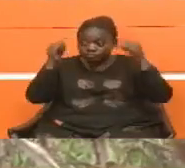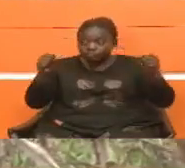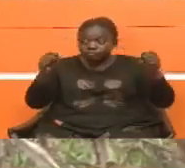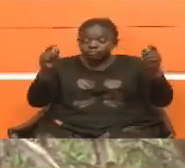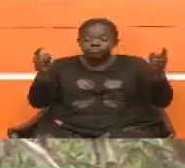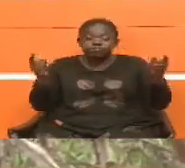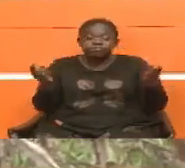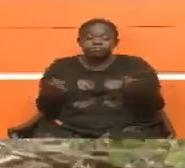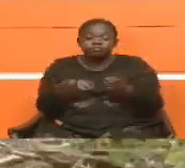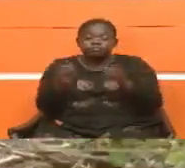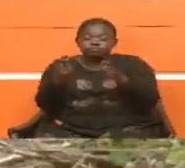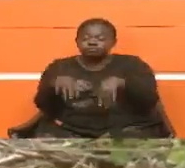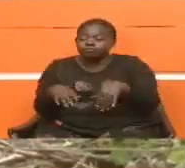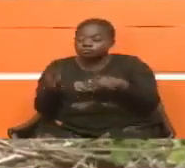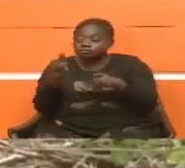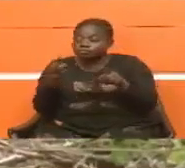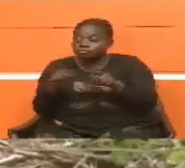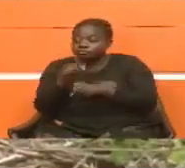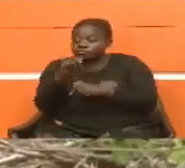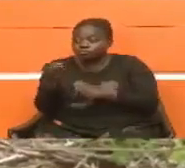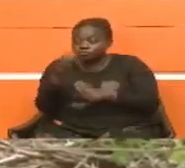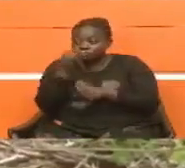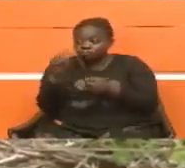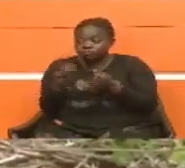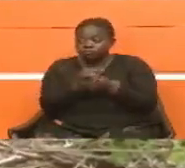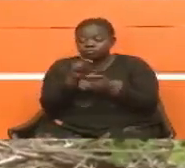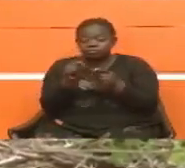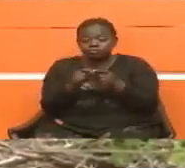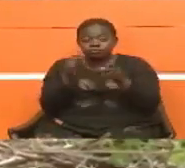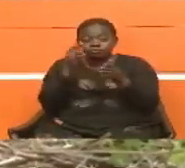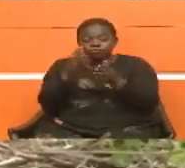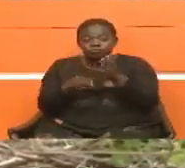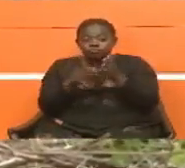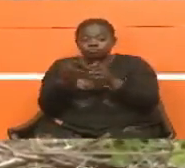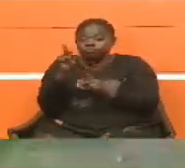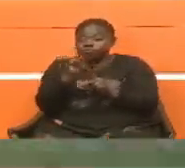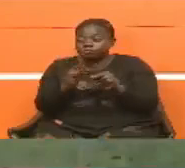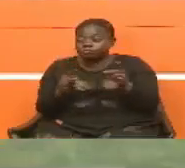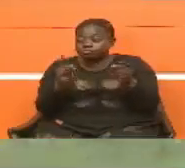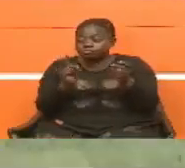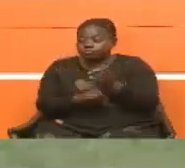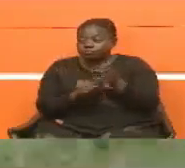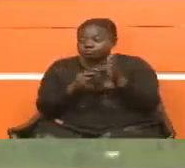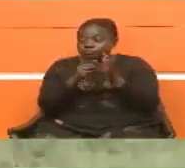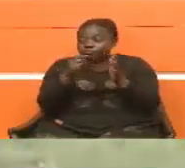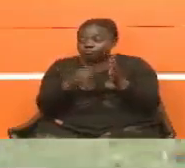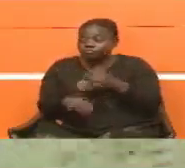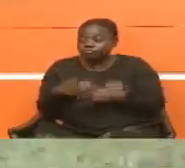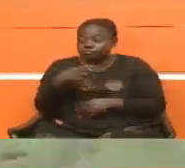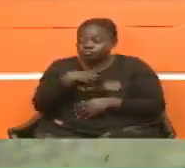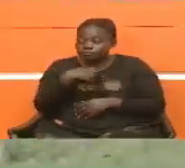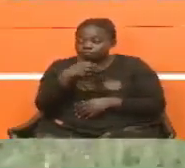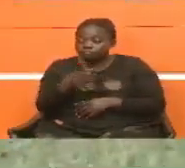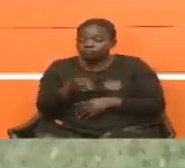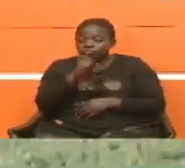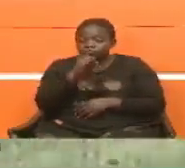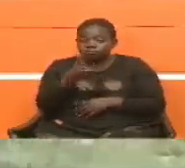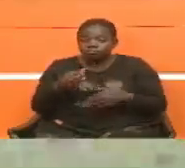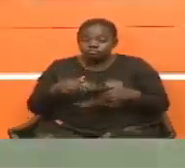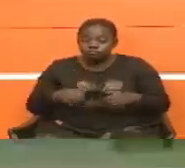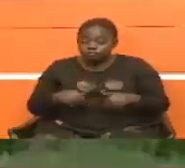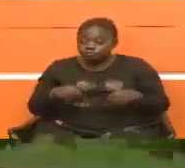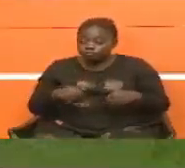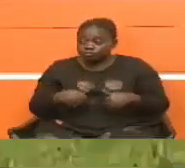z'abantu nga n'emiti endala yasaayiddwa nga loona akatambi abatuuze ke bakutte akalaga omugagga ng'alagira abavubuka